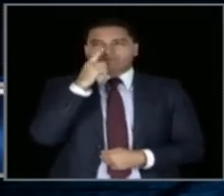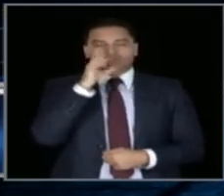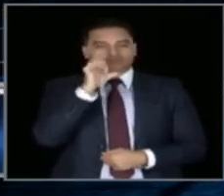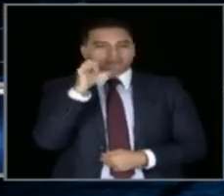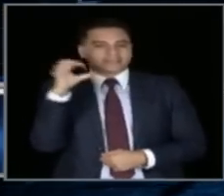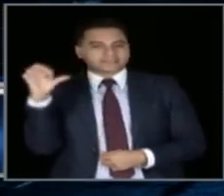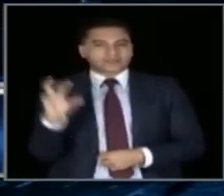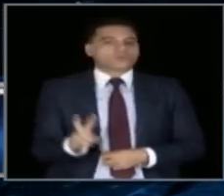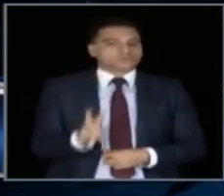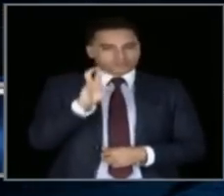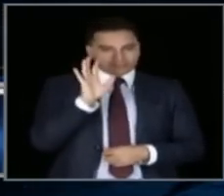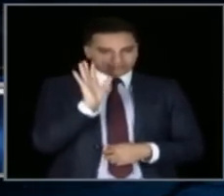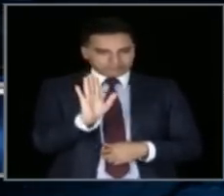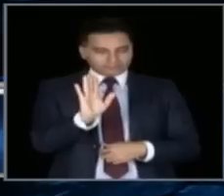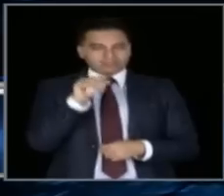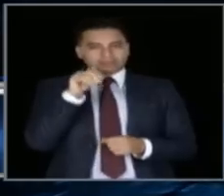1979،